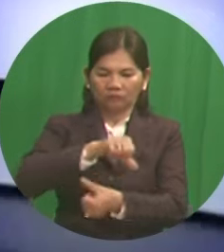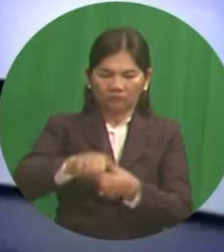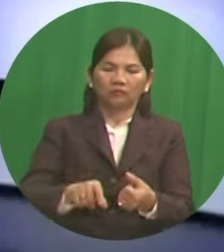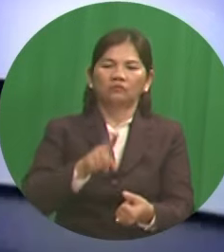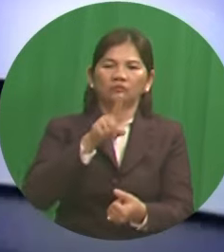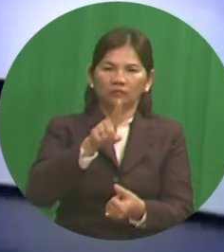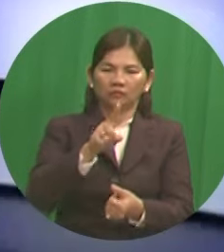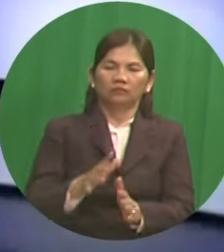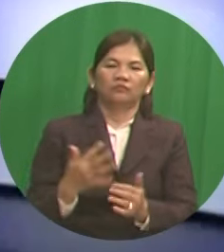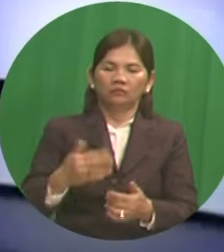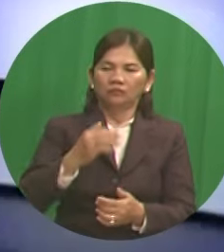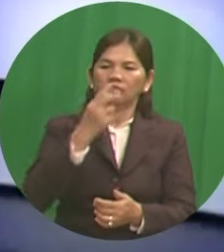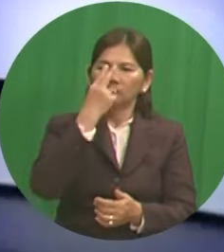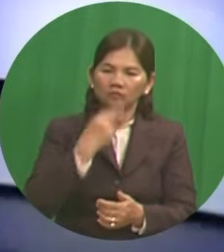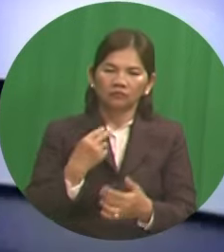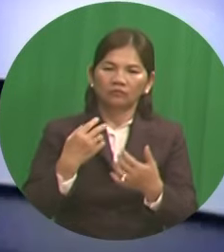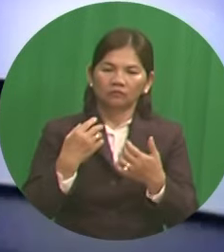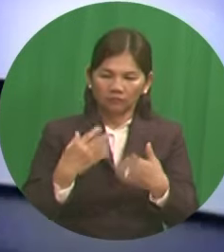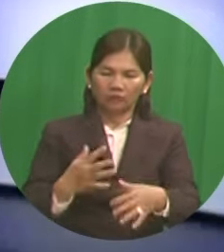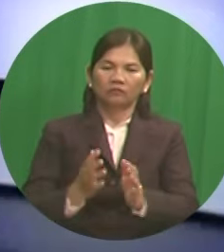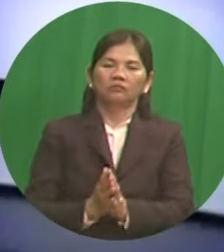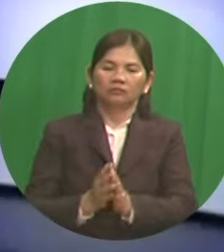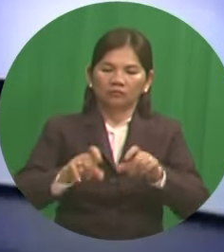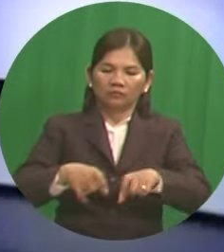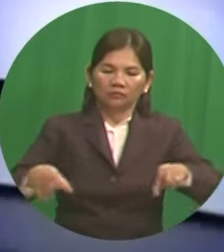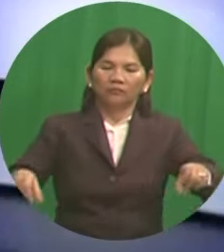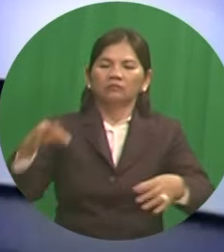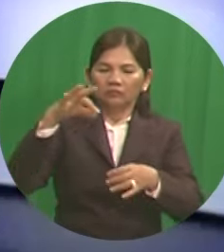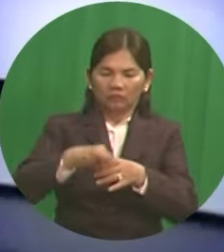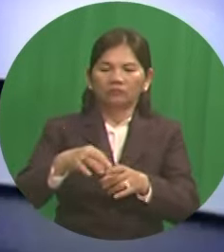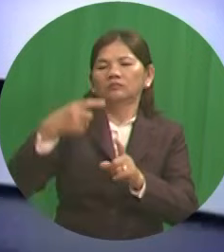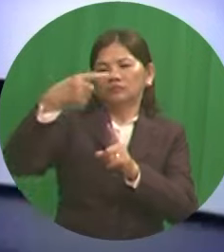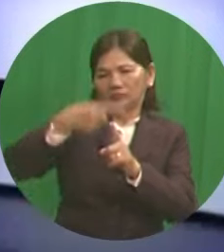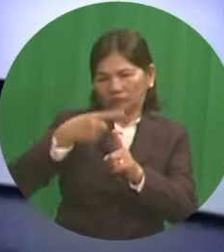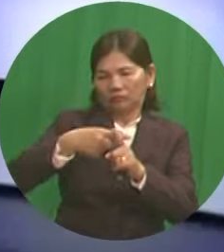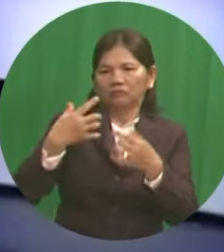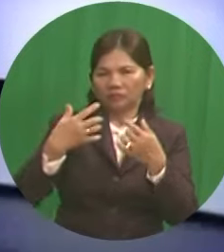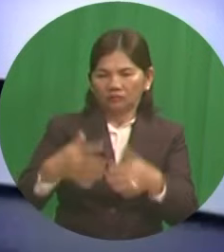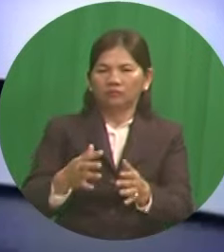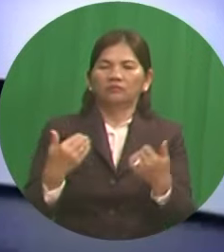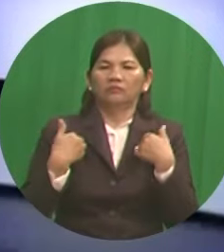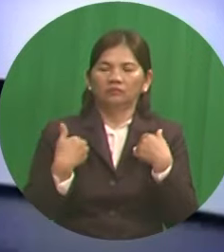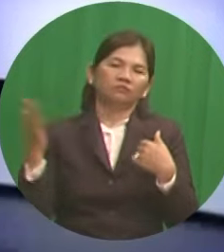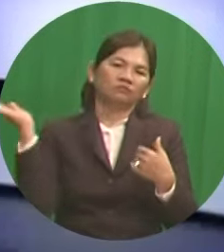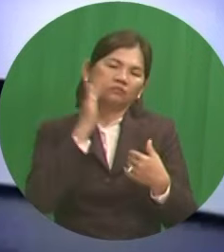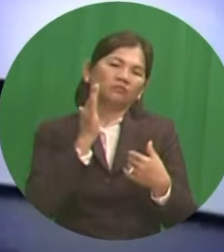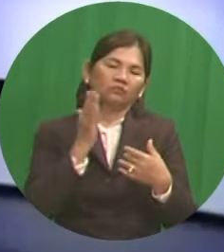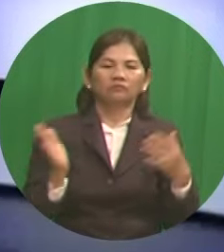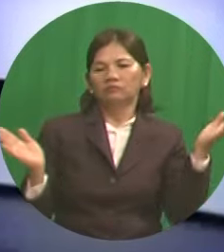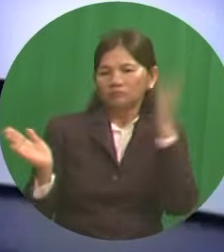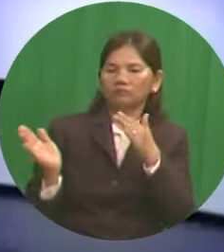1កាលពីថ្ងៃអាទិត្យនេះដោយសារតែទីភ្នាក់ងារបោះឆ្នោតបានព្យាករថានេះហាក់ដូចជាការទះកំភ្លៀង